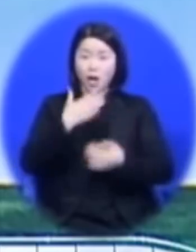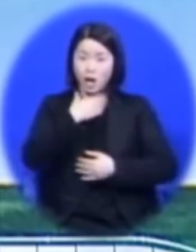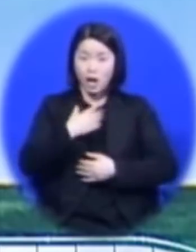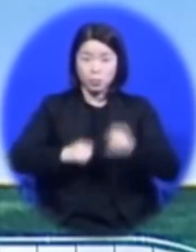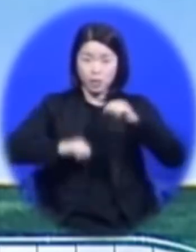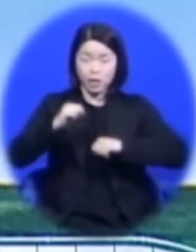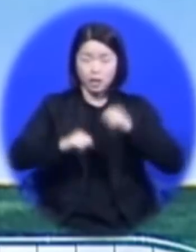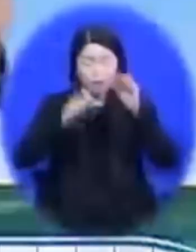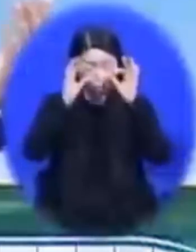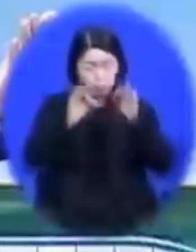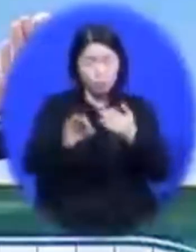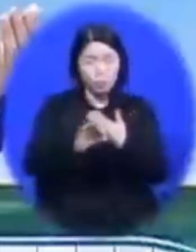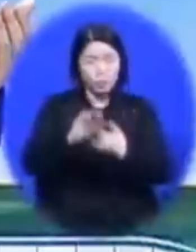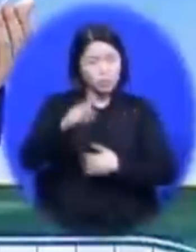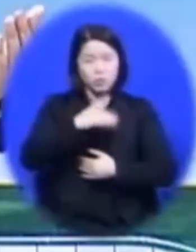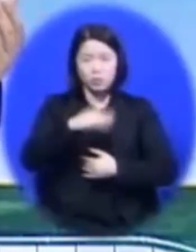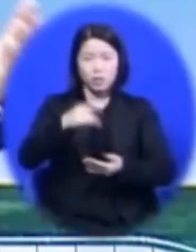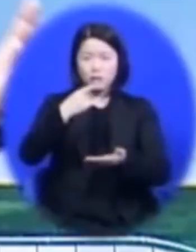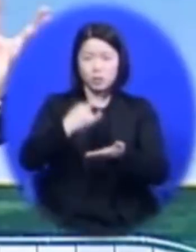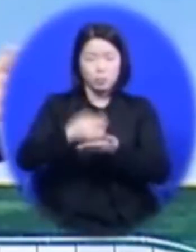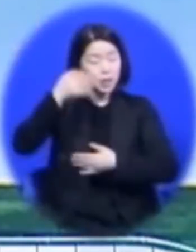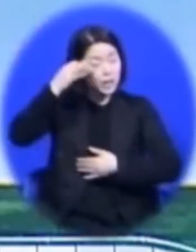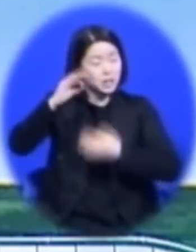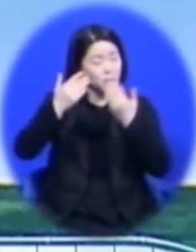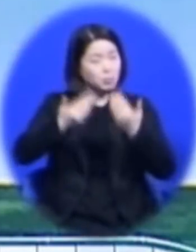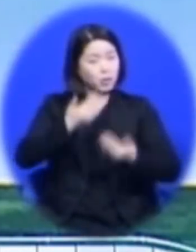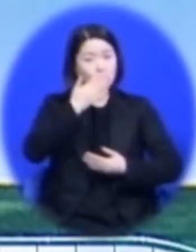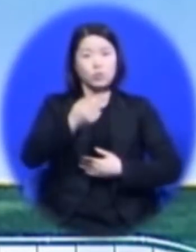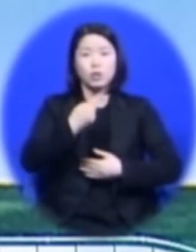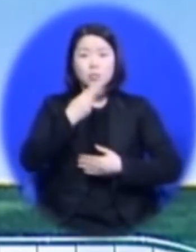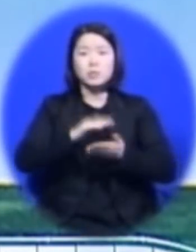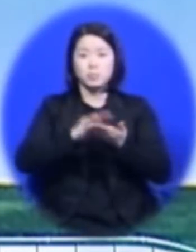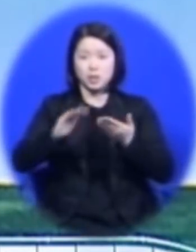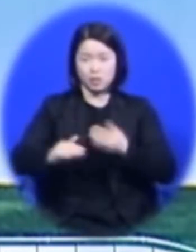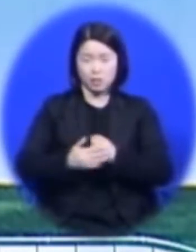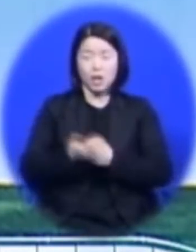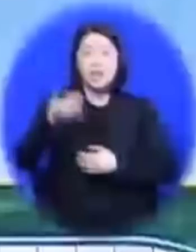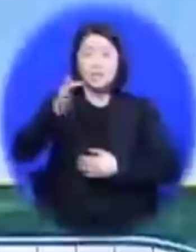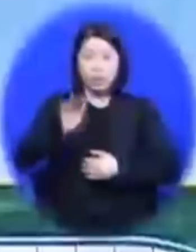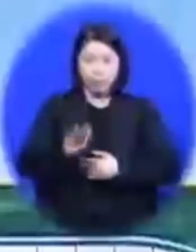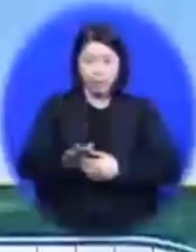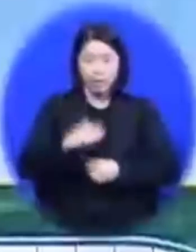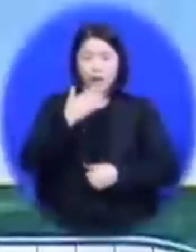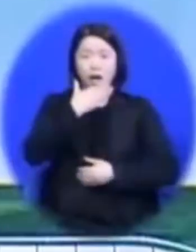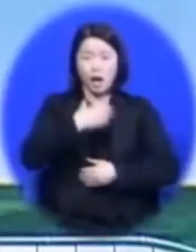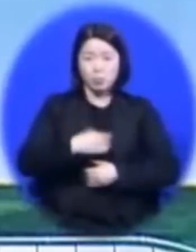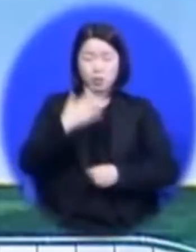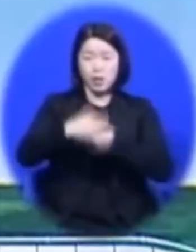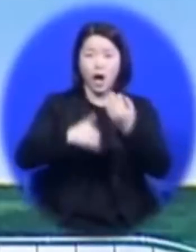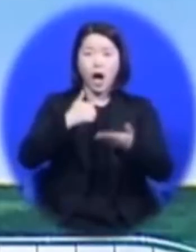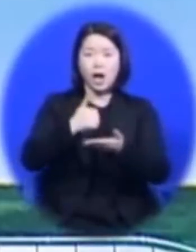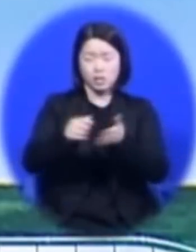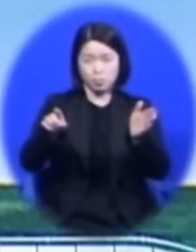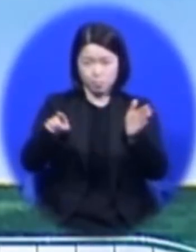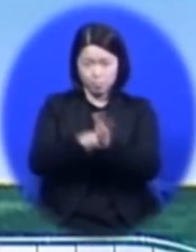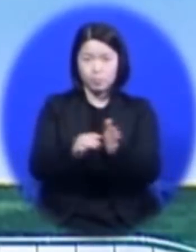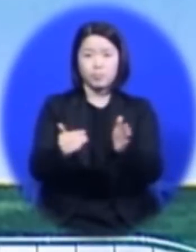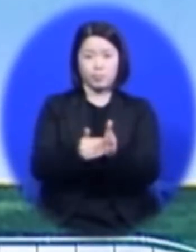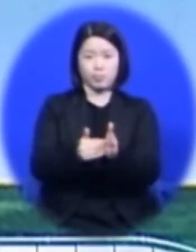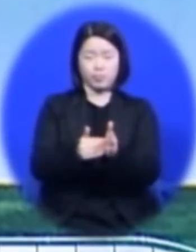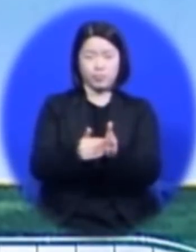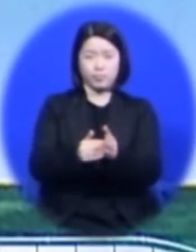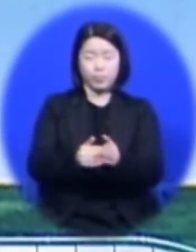그는 절대로 의로움 갖고 인정 받을 사람이 못됩니다 그런데 아브라함이 하나님을 믿었습니다